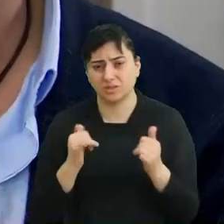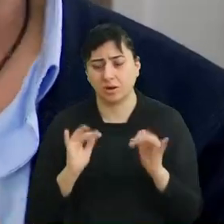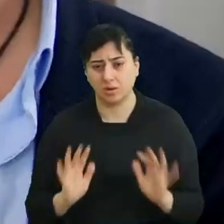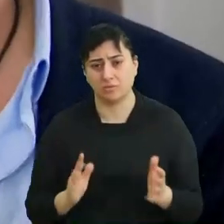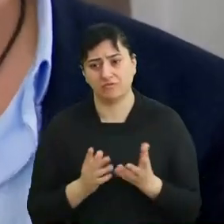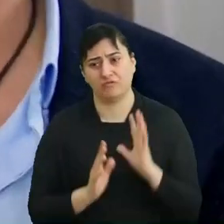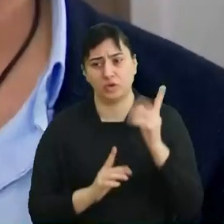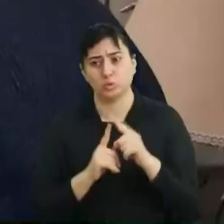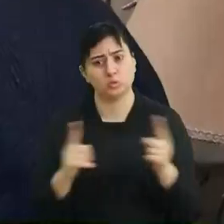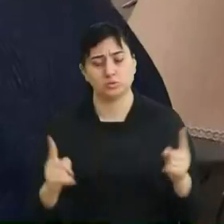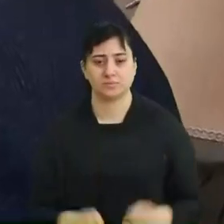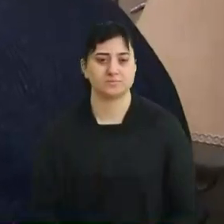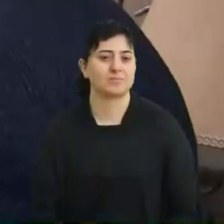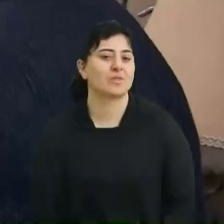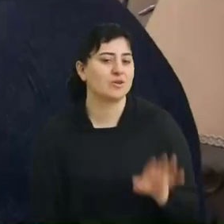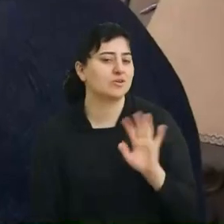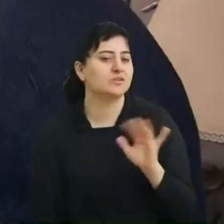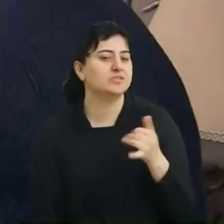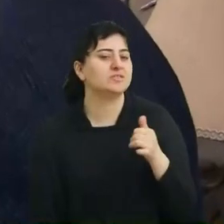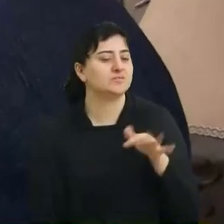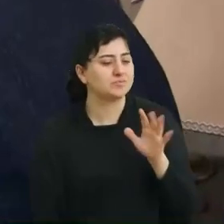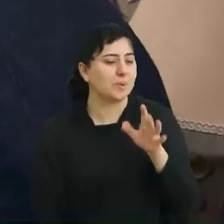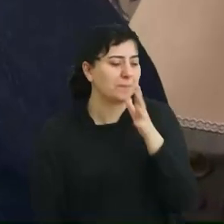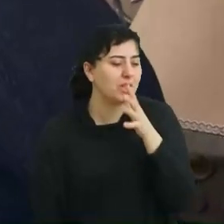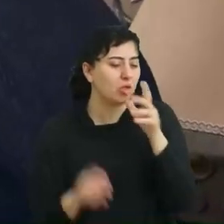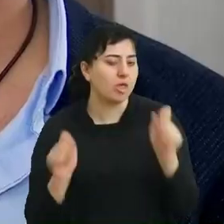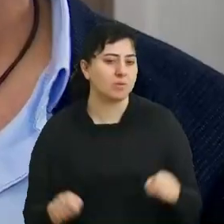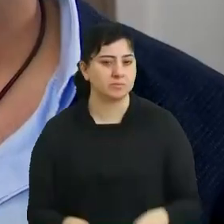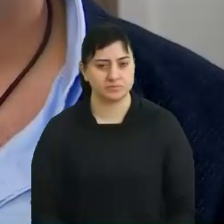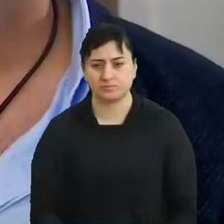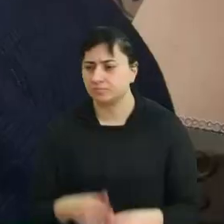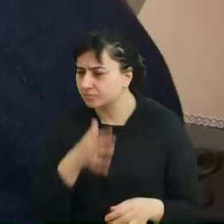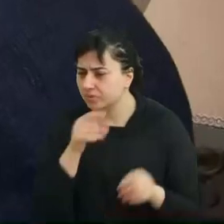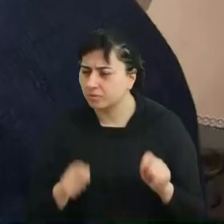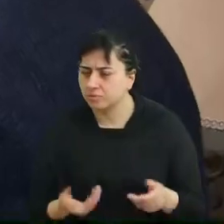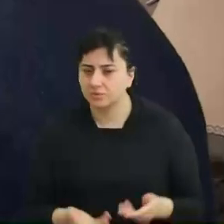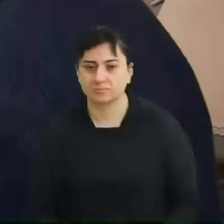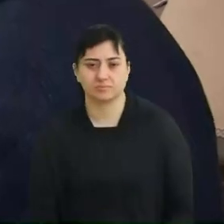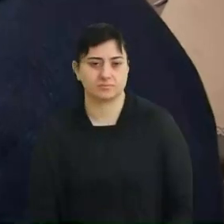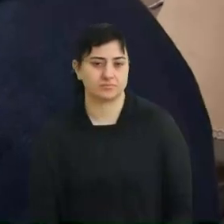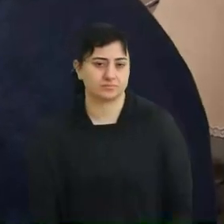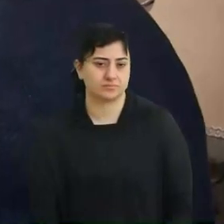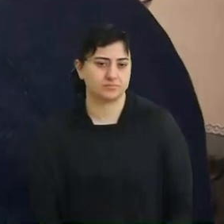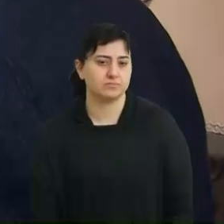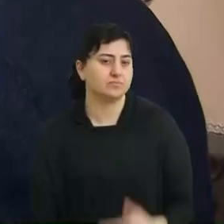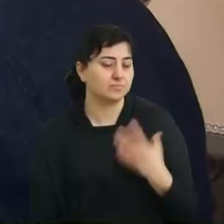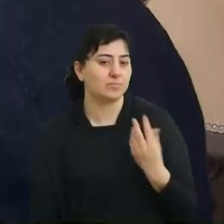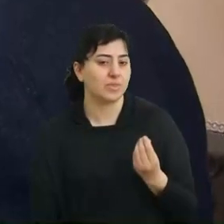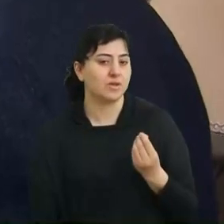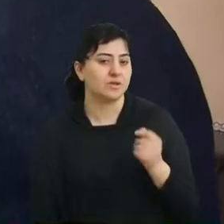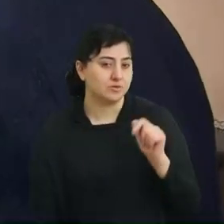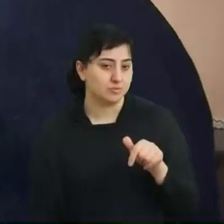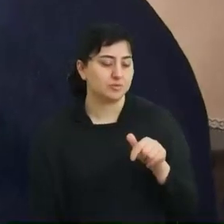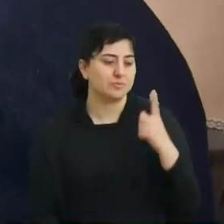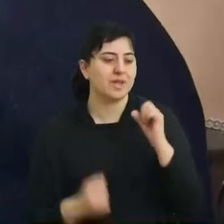filan ama yani biraz fazla uzadı ya. Yok yok aşkım şaka değil bilerek yapıyorlar. Bilerek mi? Hı. Şimdi şöyle, bu